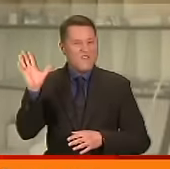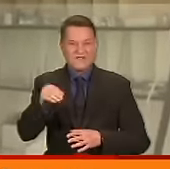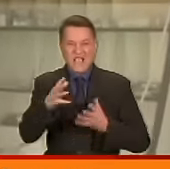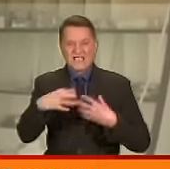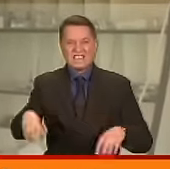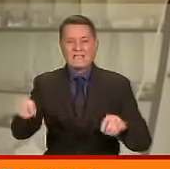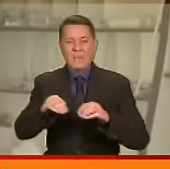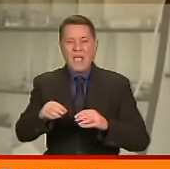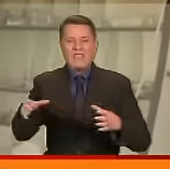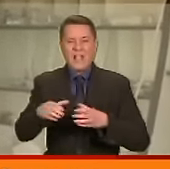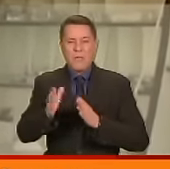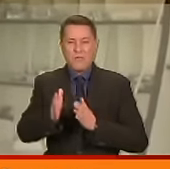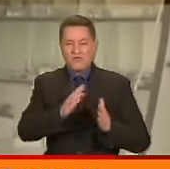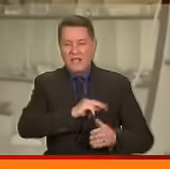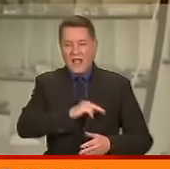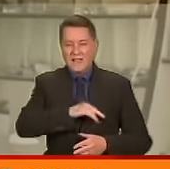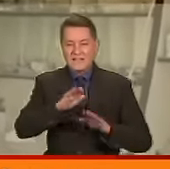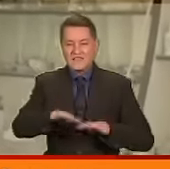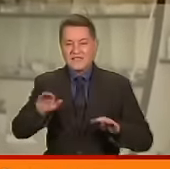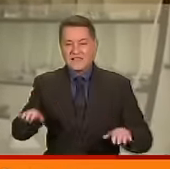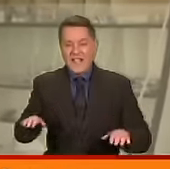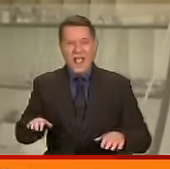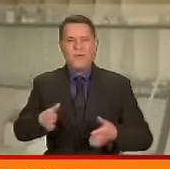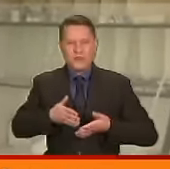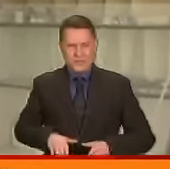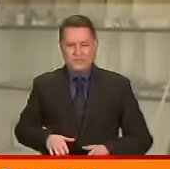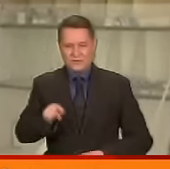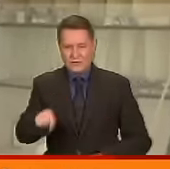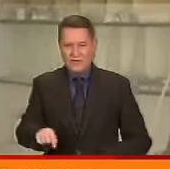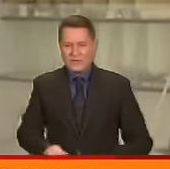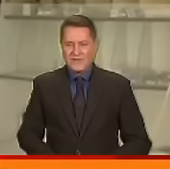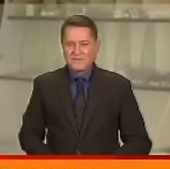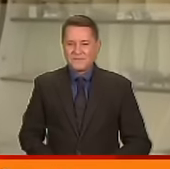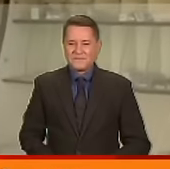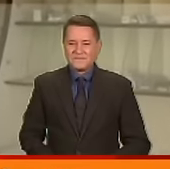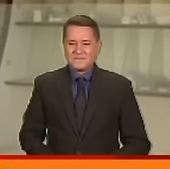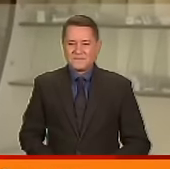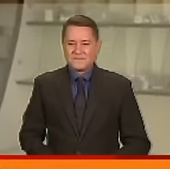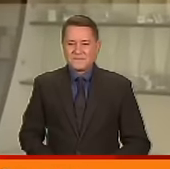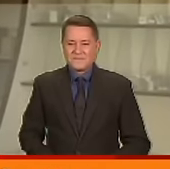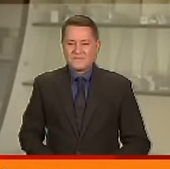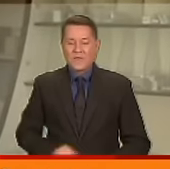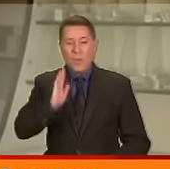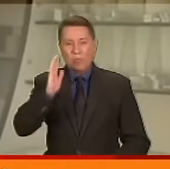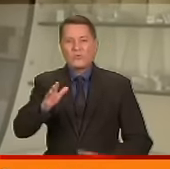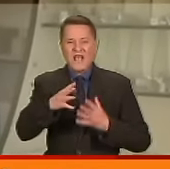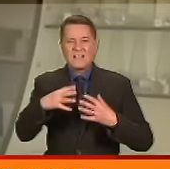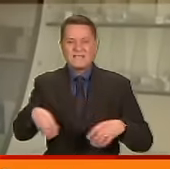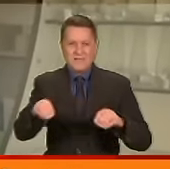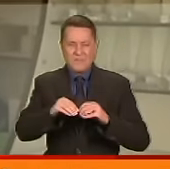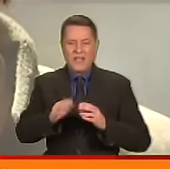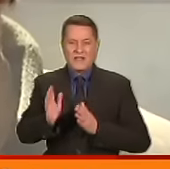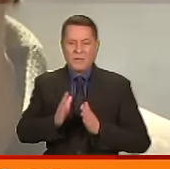сімейним підрядом, а ті ще дітей, будемо всю медичну службу займемо повністю весь штат. Та й буде такий сімейний красивий